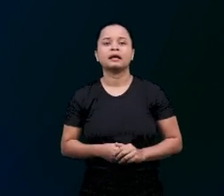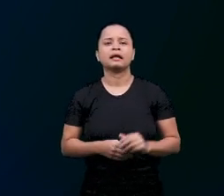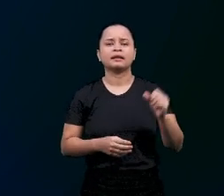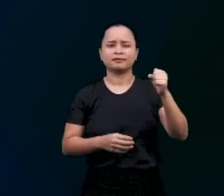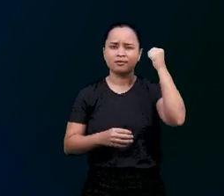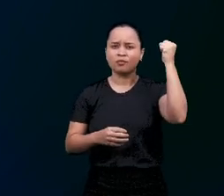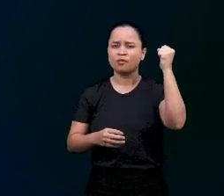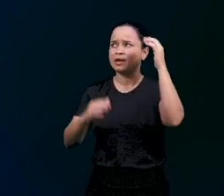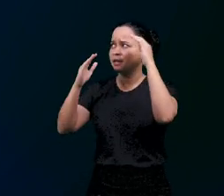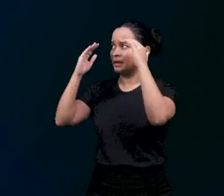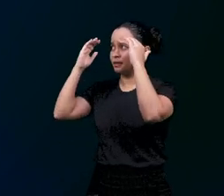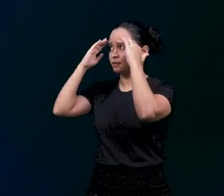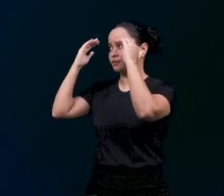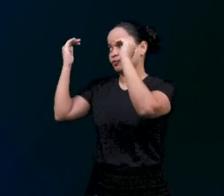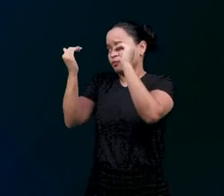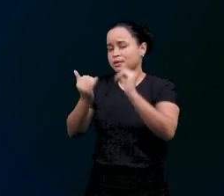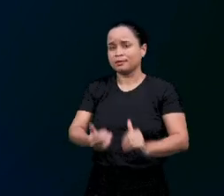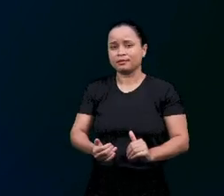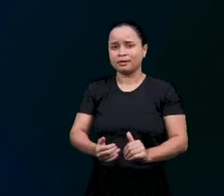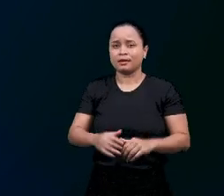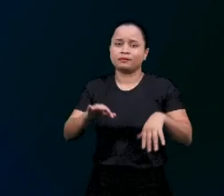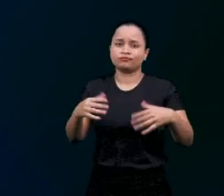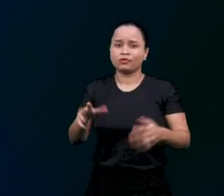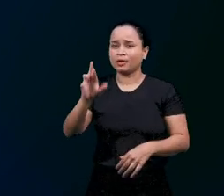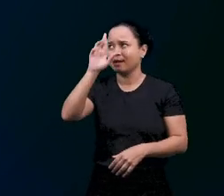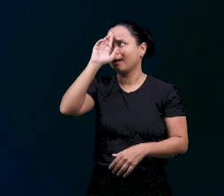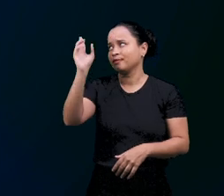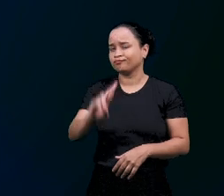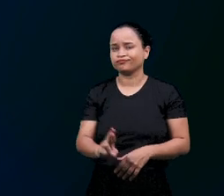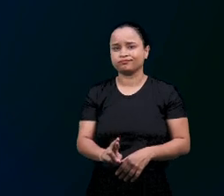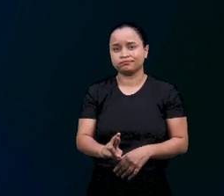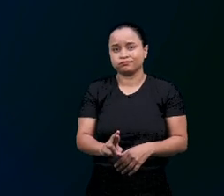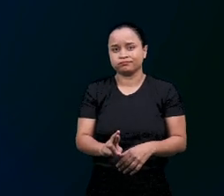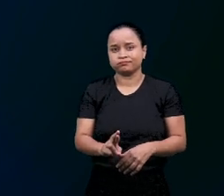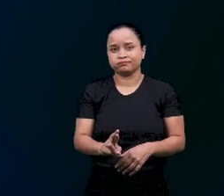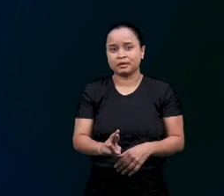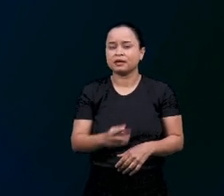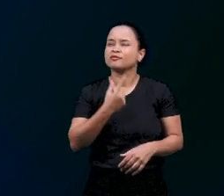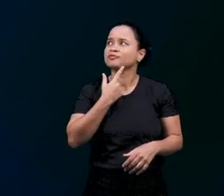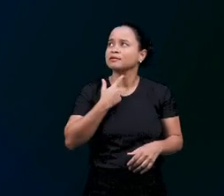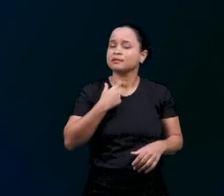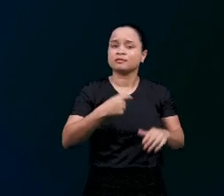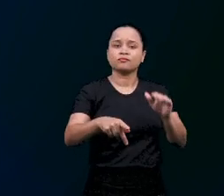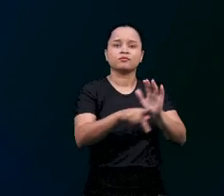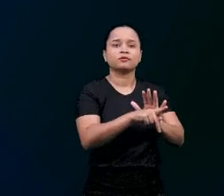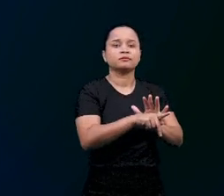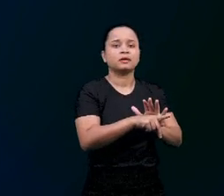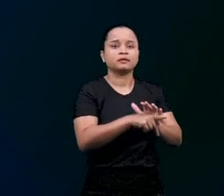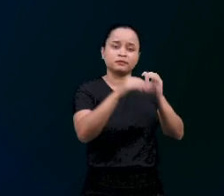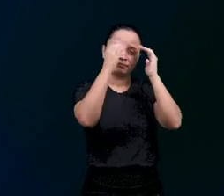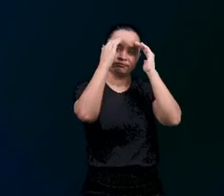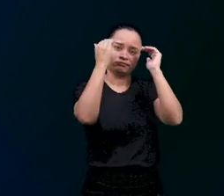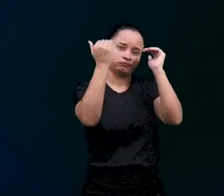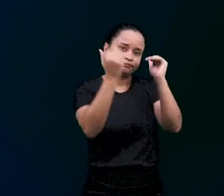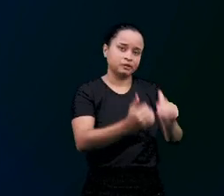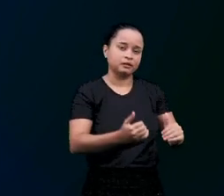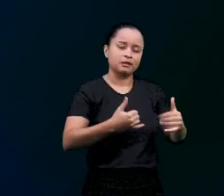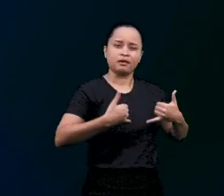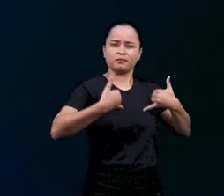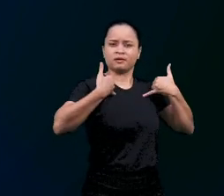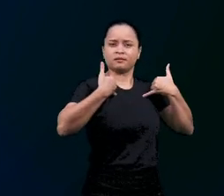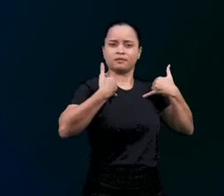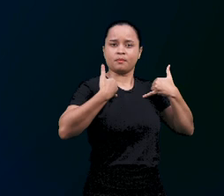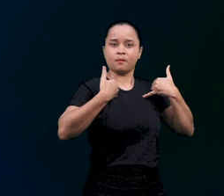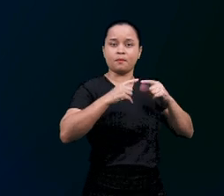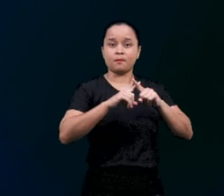ordonnance du Seigneur, il fait de la raison ce qui lui plaît. La désobéissance a précédé la